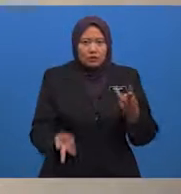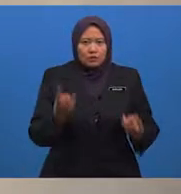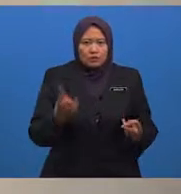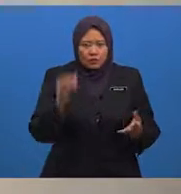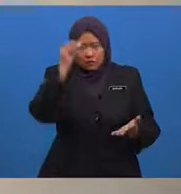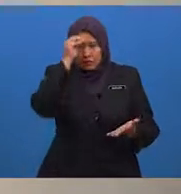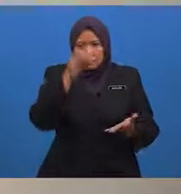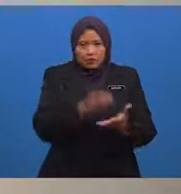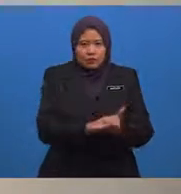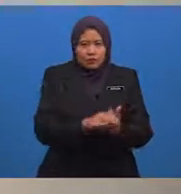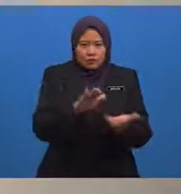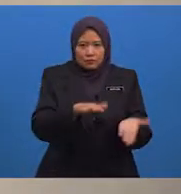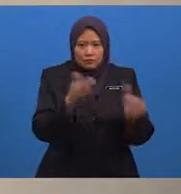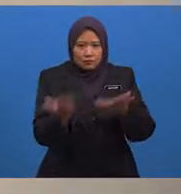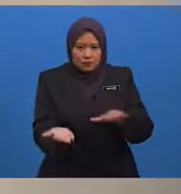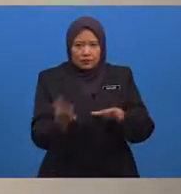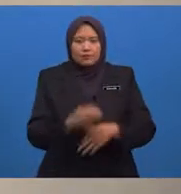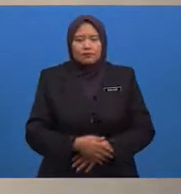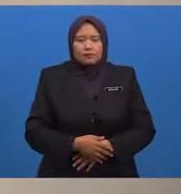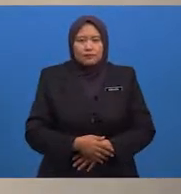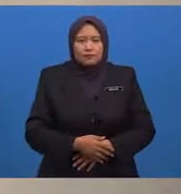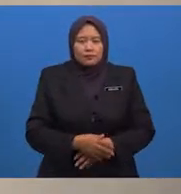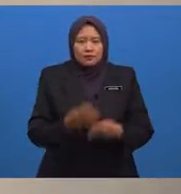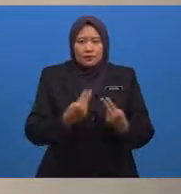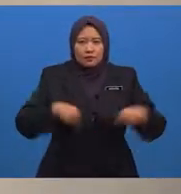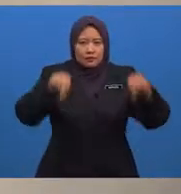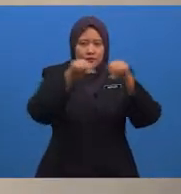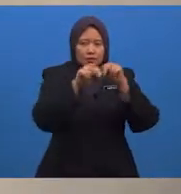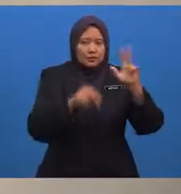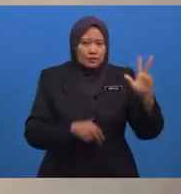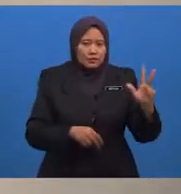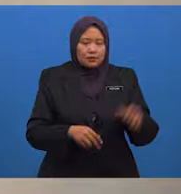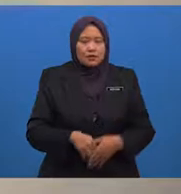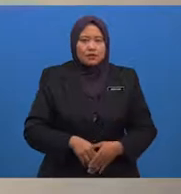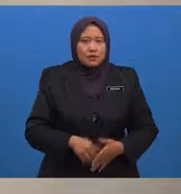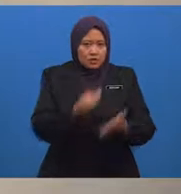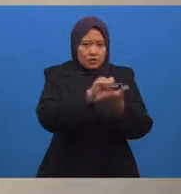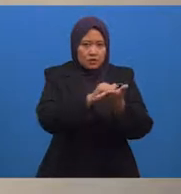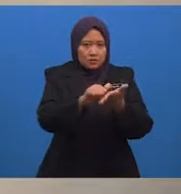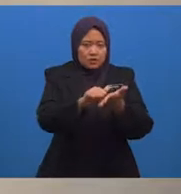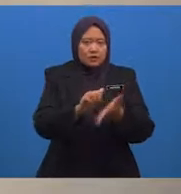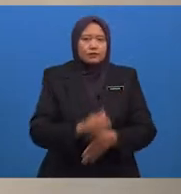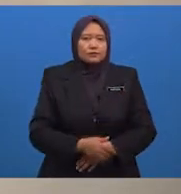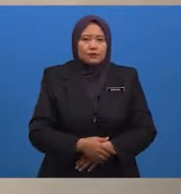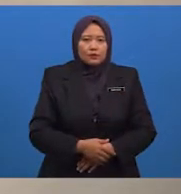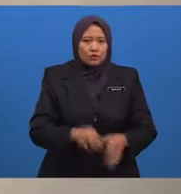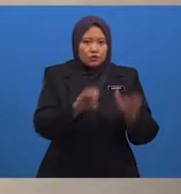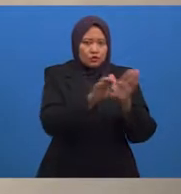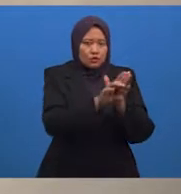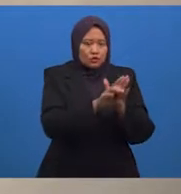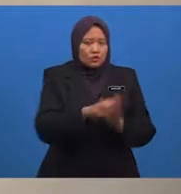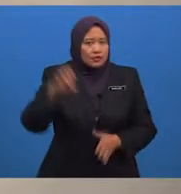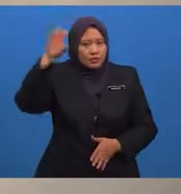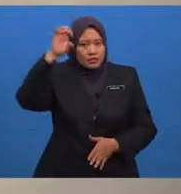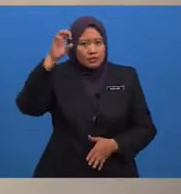Nilai yang ketiga yang akan murid-murid pelajari ialah nilai amanah. Sebagai contoh, Encik